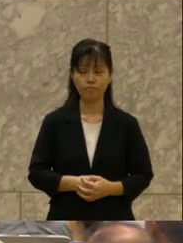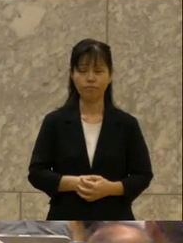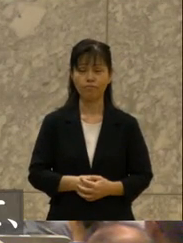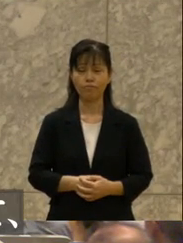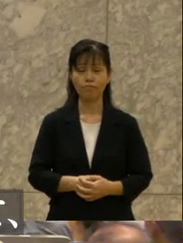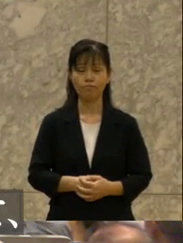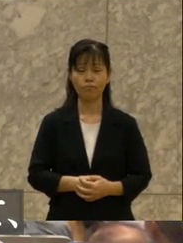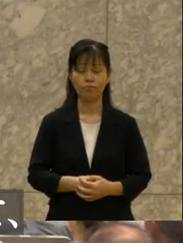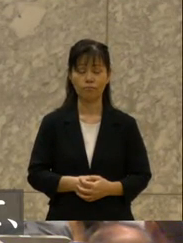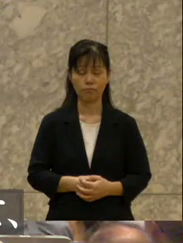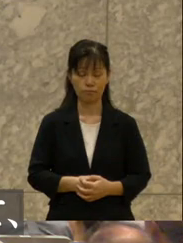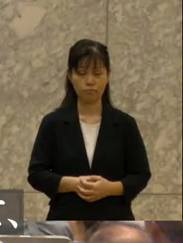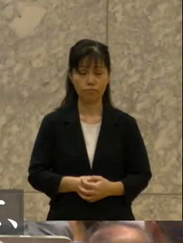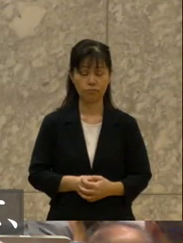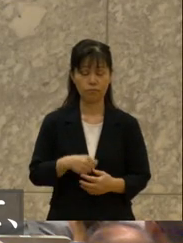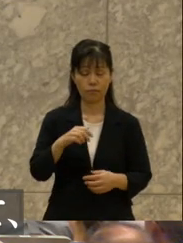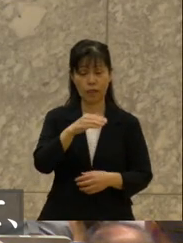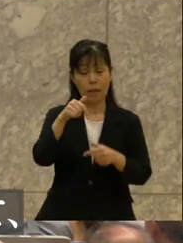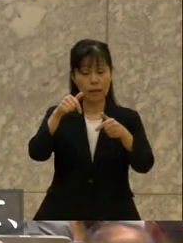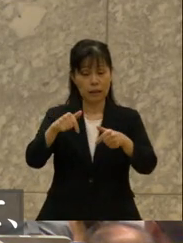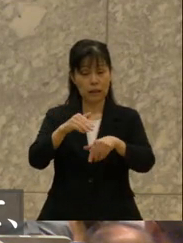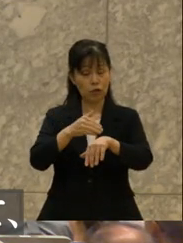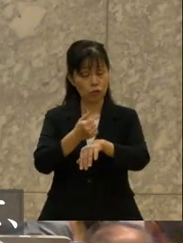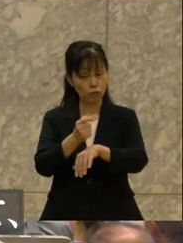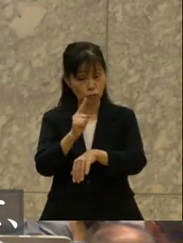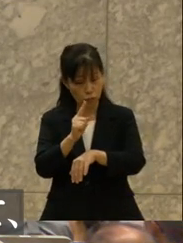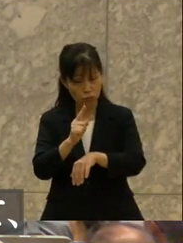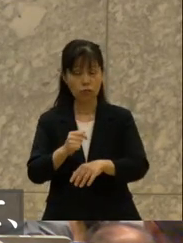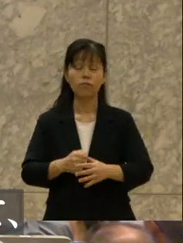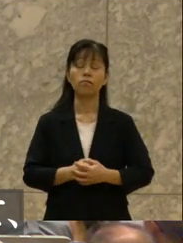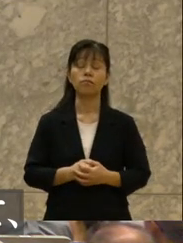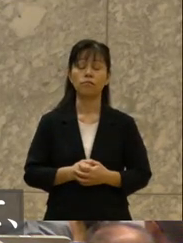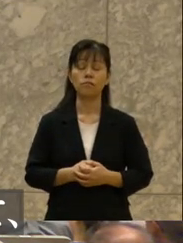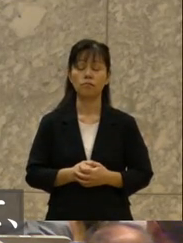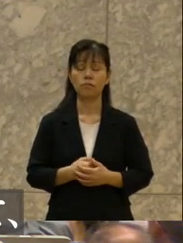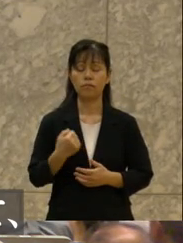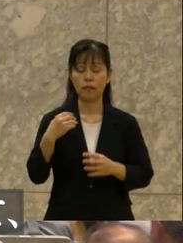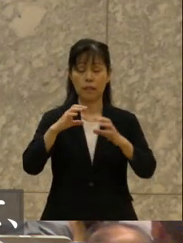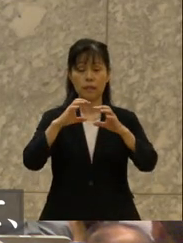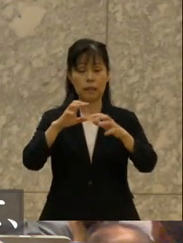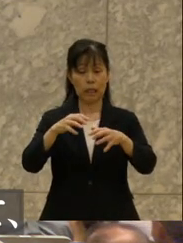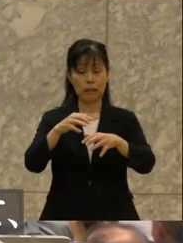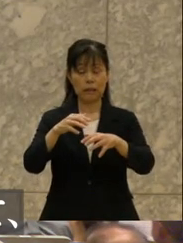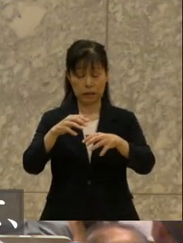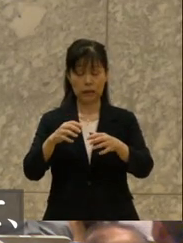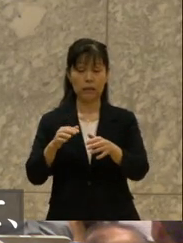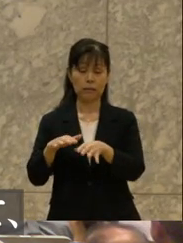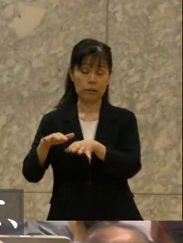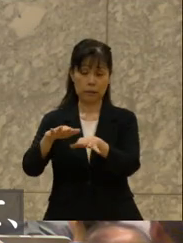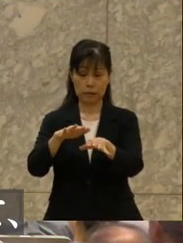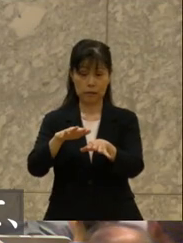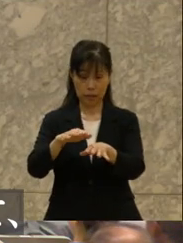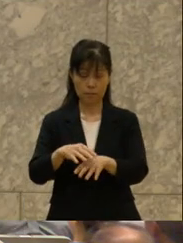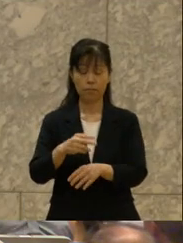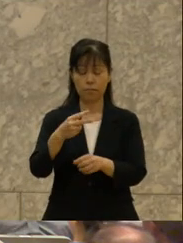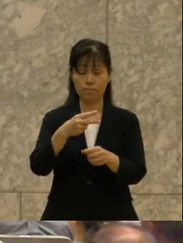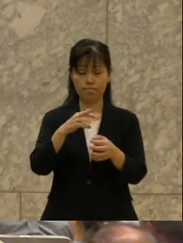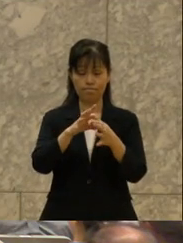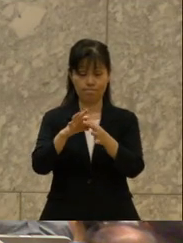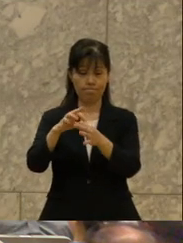やっぱり選手その山口選手は先ほどの世界選手権で2連覇っていうね偉業を成し遂げられ